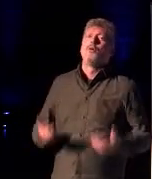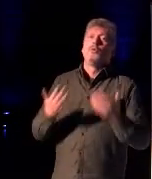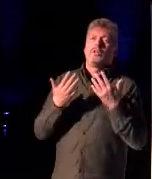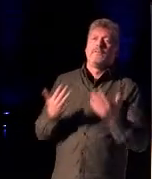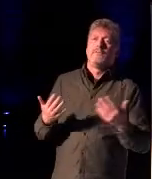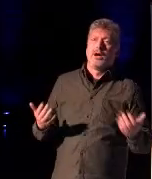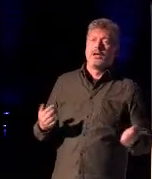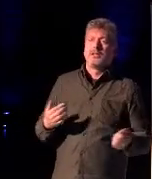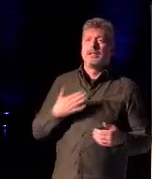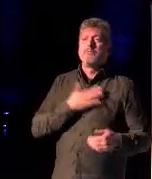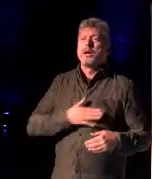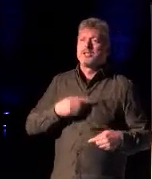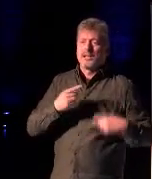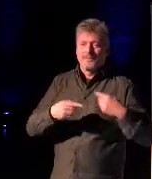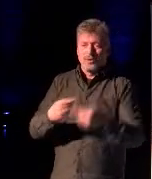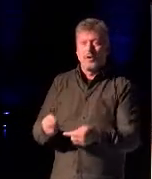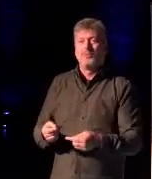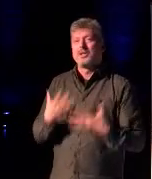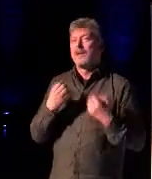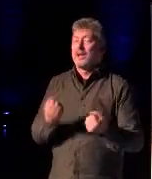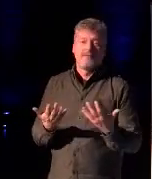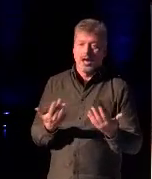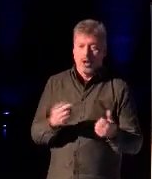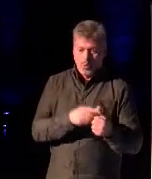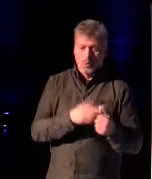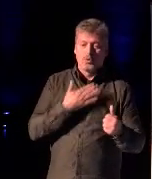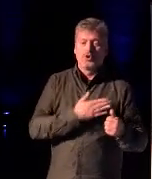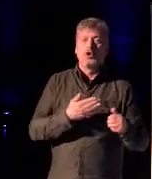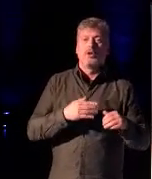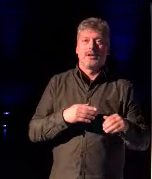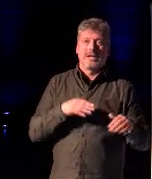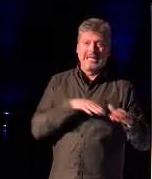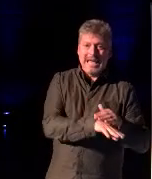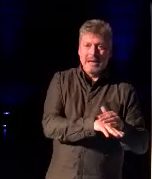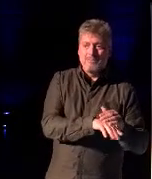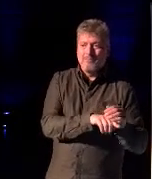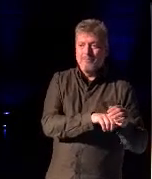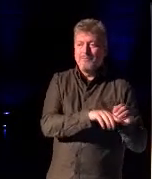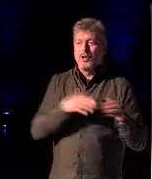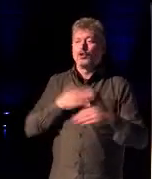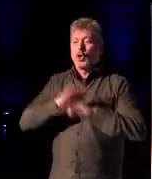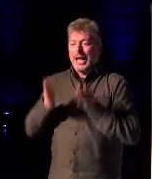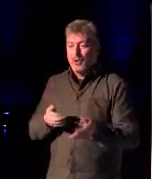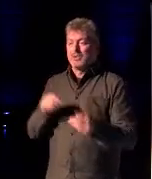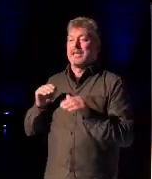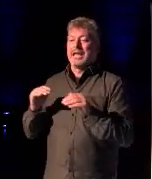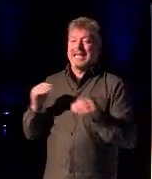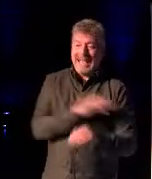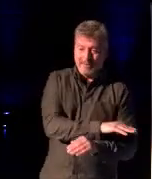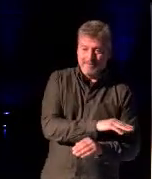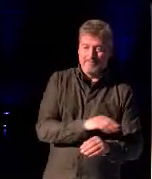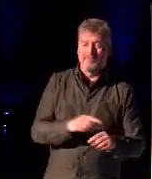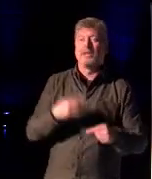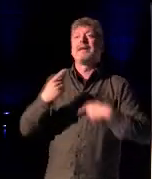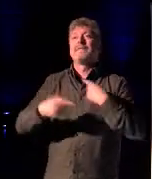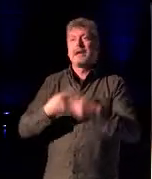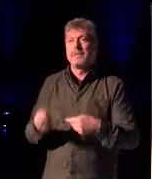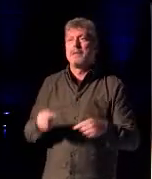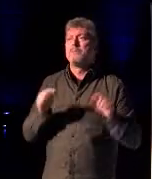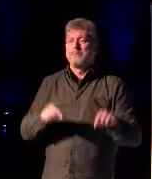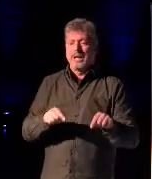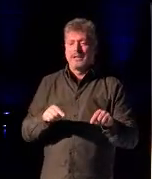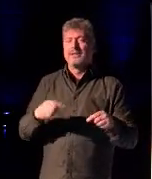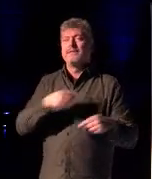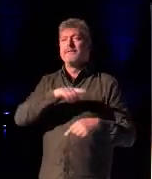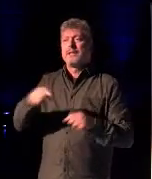vanlige pasientforløpet har jo vært sykehus, hjem, sykehus, hjem, og det fortsatt. Men samhandlingsreformen la opp